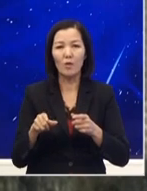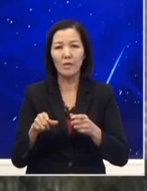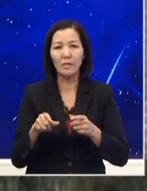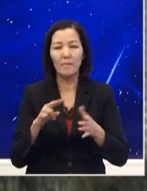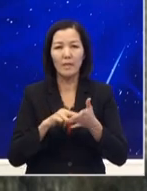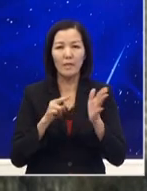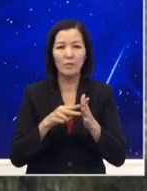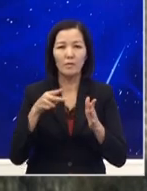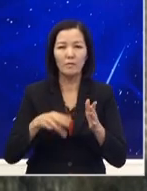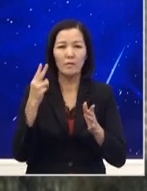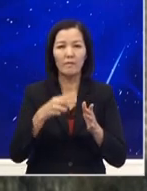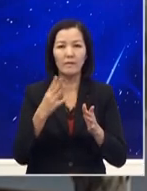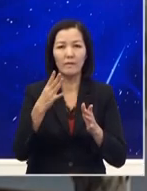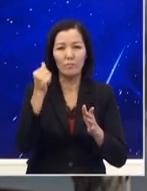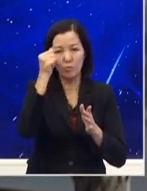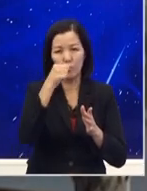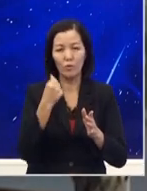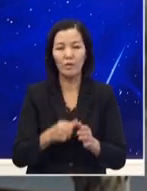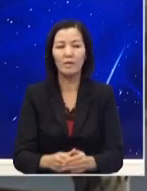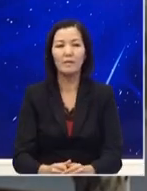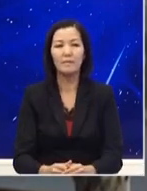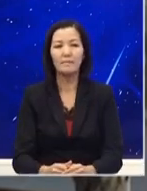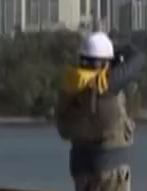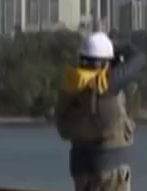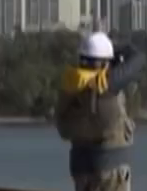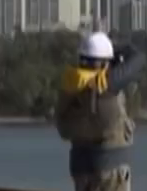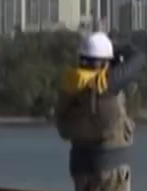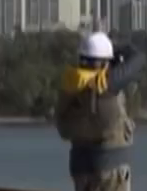на 2028 год.